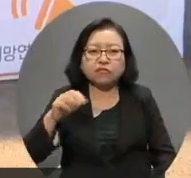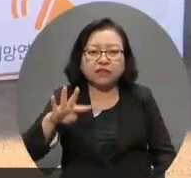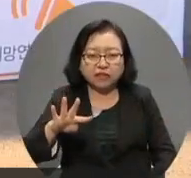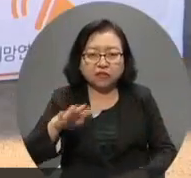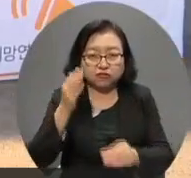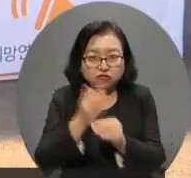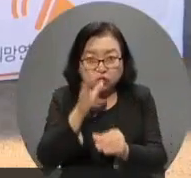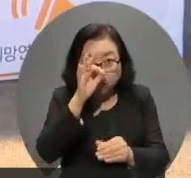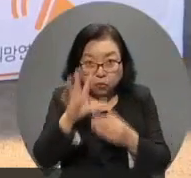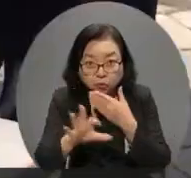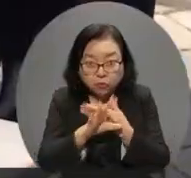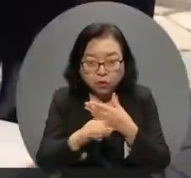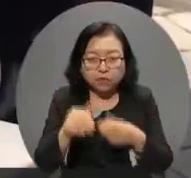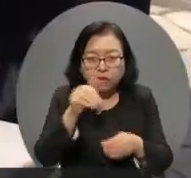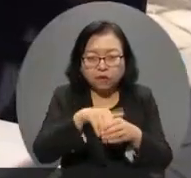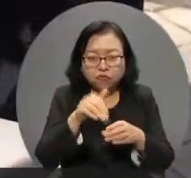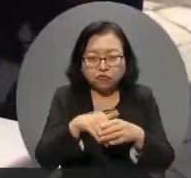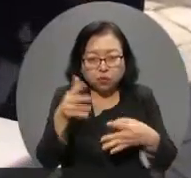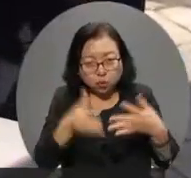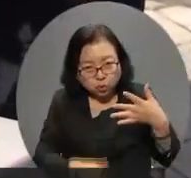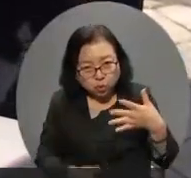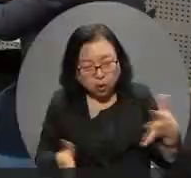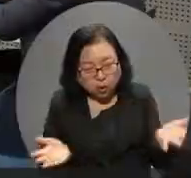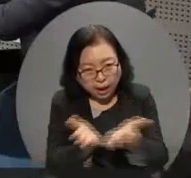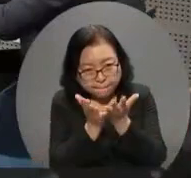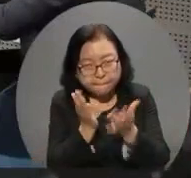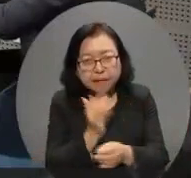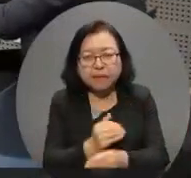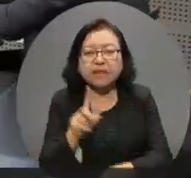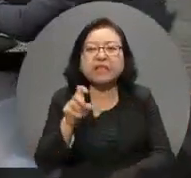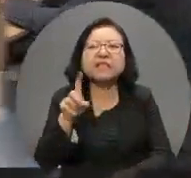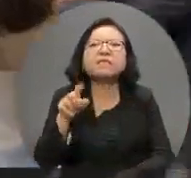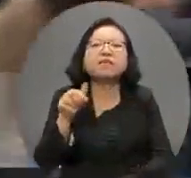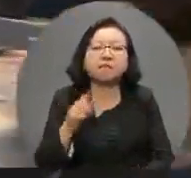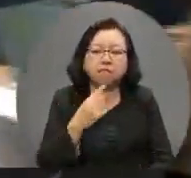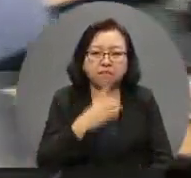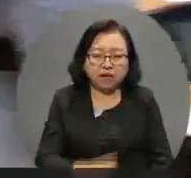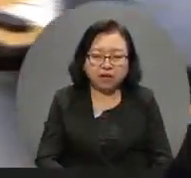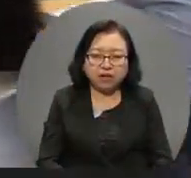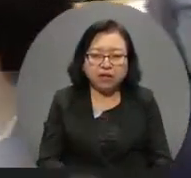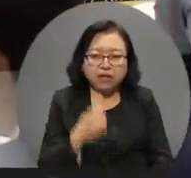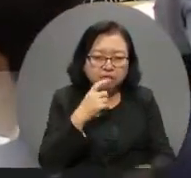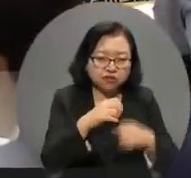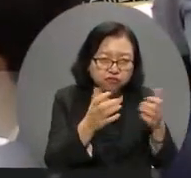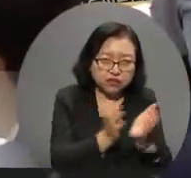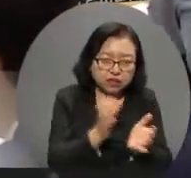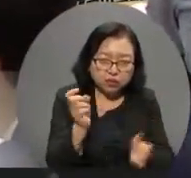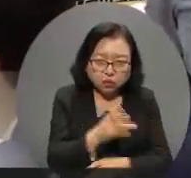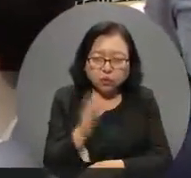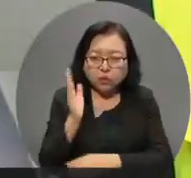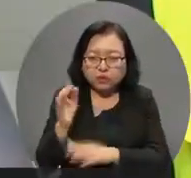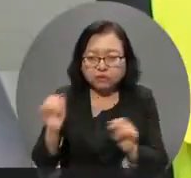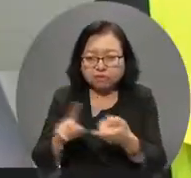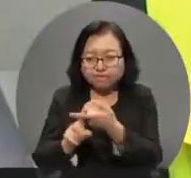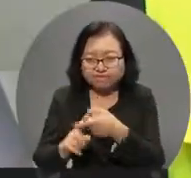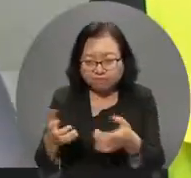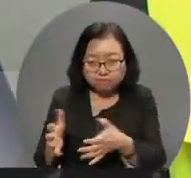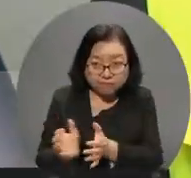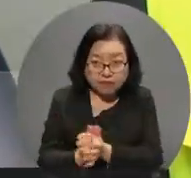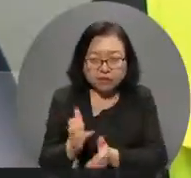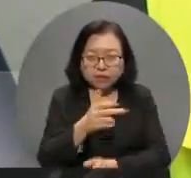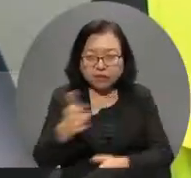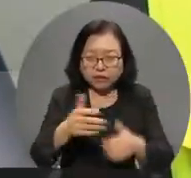경우도 11차례에 그쳤습니다. 민주당은 물론 민주노총과 시민사회단체 연대회의 같이 규모가 큰